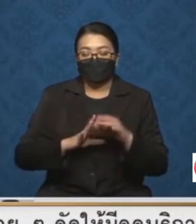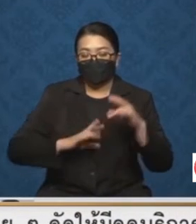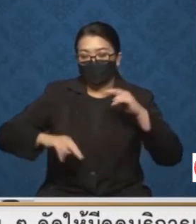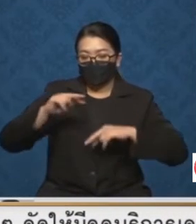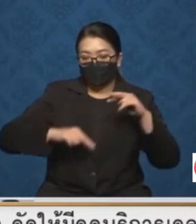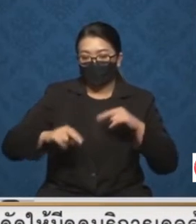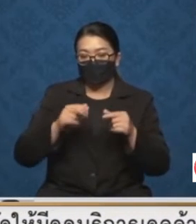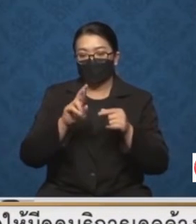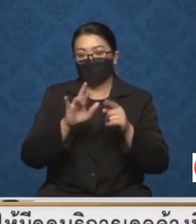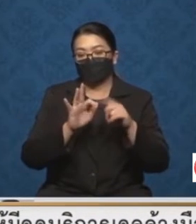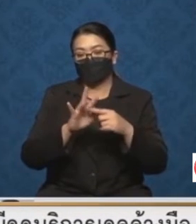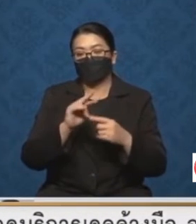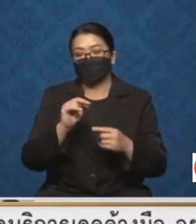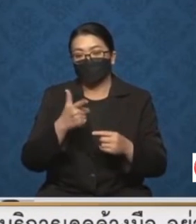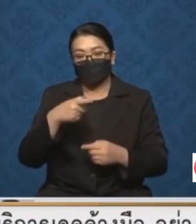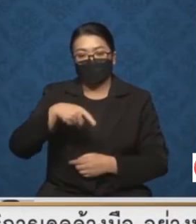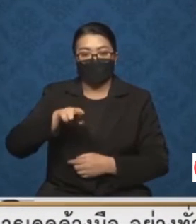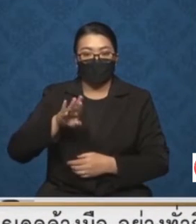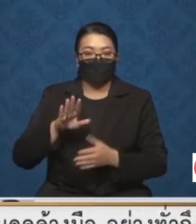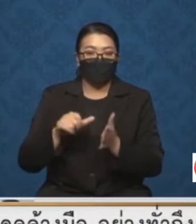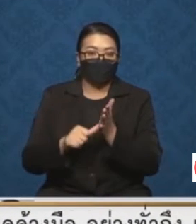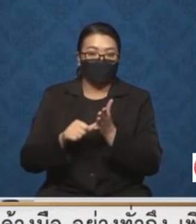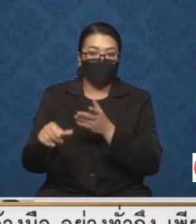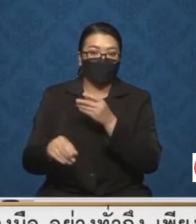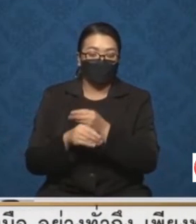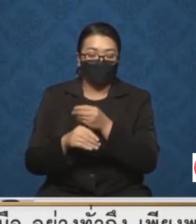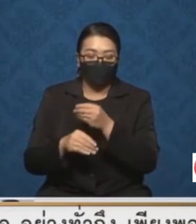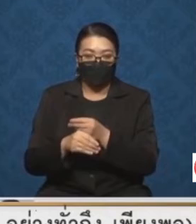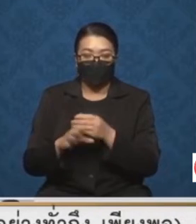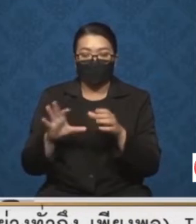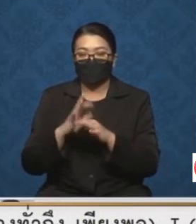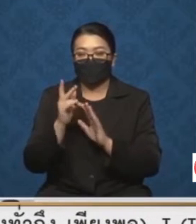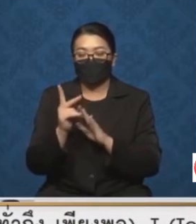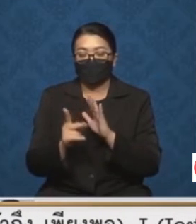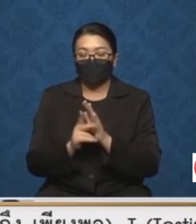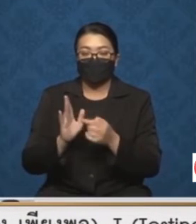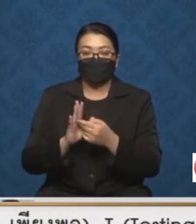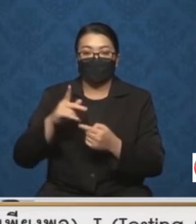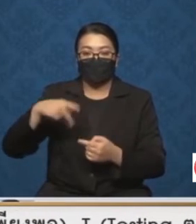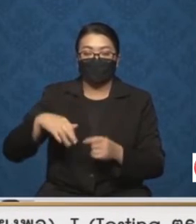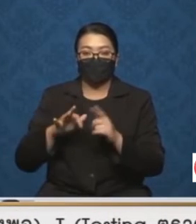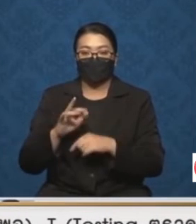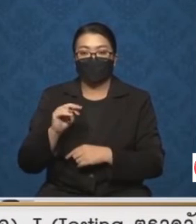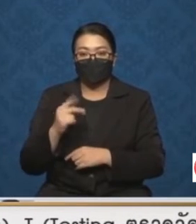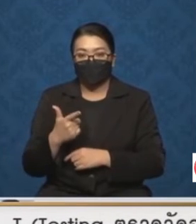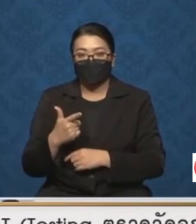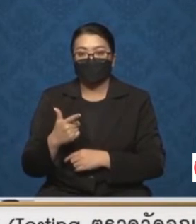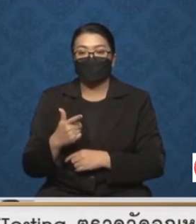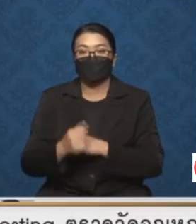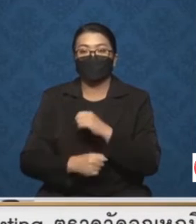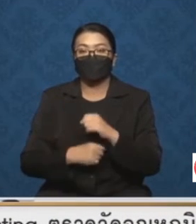าร่างพระราชบัญญัติแก้ไขเพิ่มเติมประมวลกฎหมายแพ่งและพาณิชย์ฉบับที่